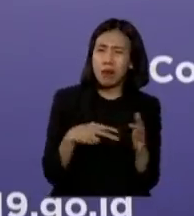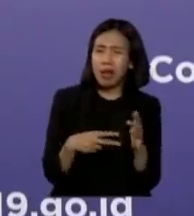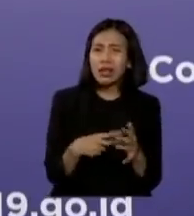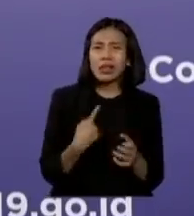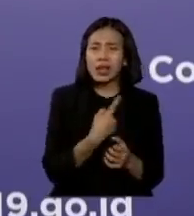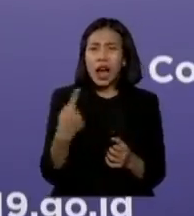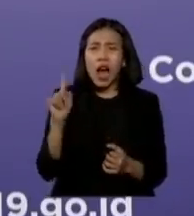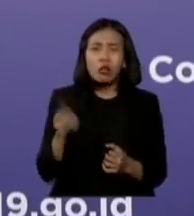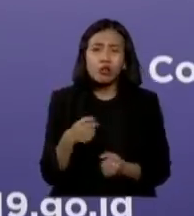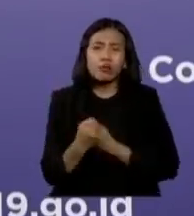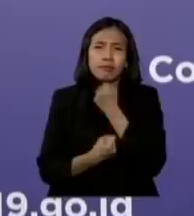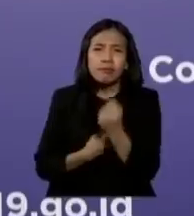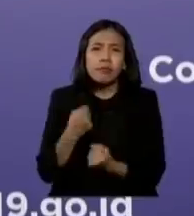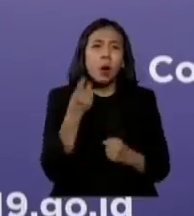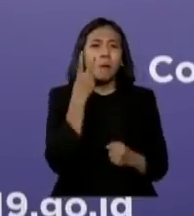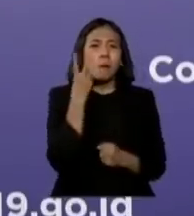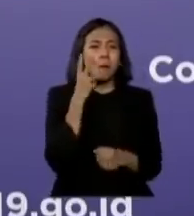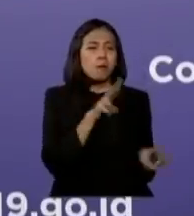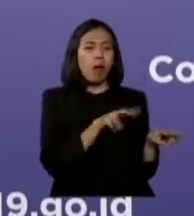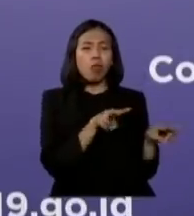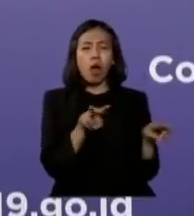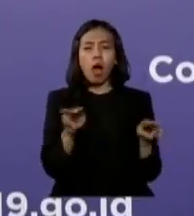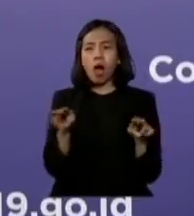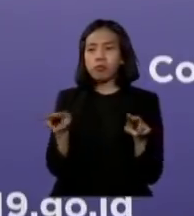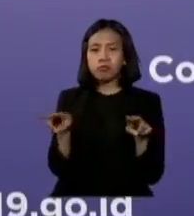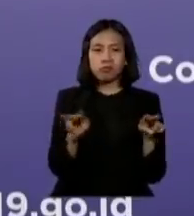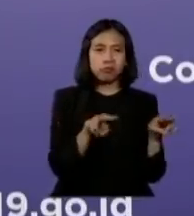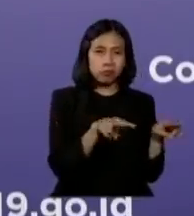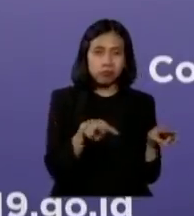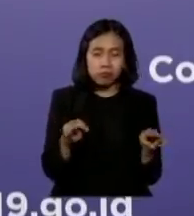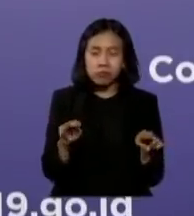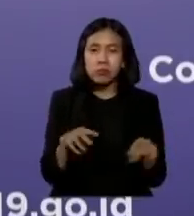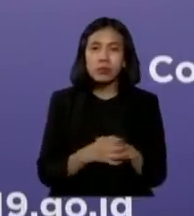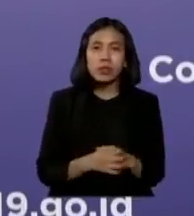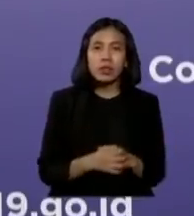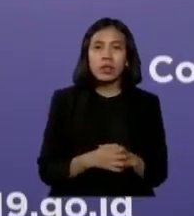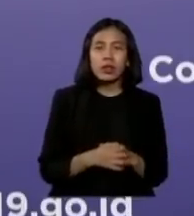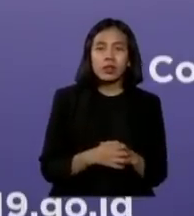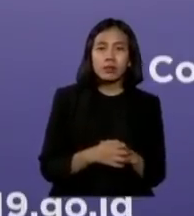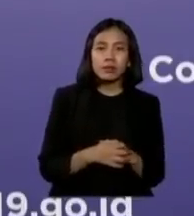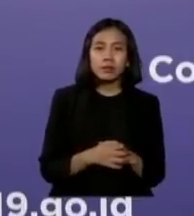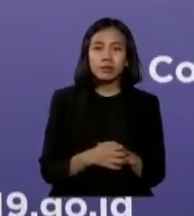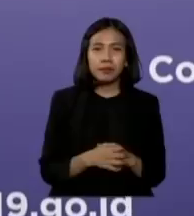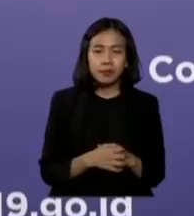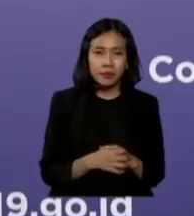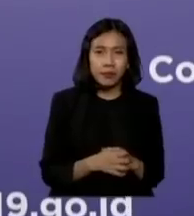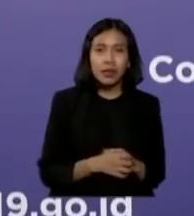untuk kemudian memantau dengan ketat Hai 39800